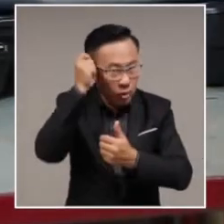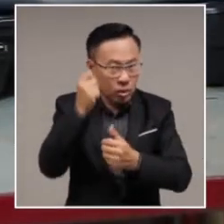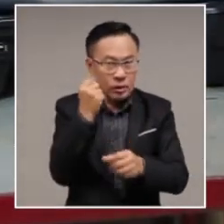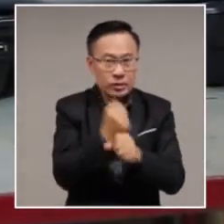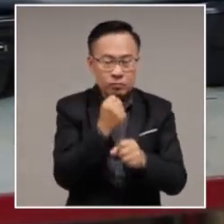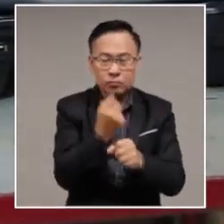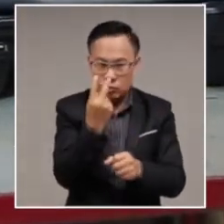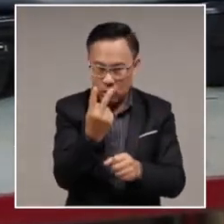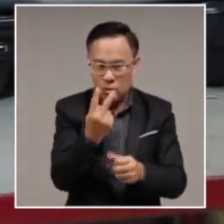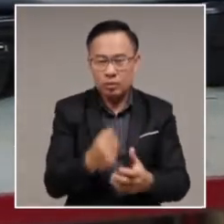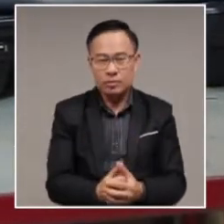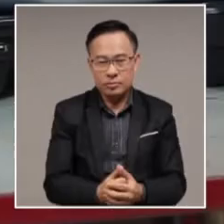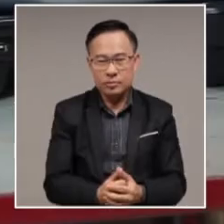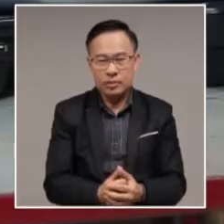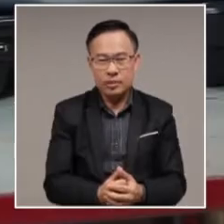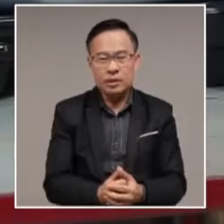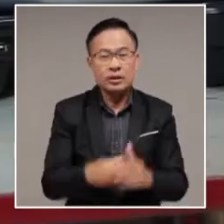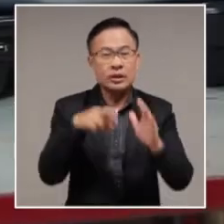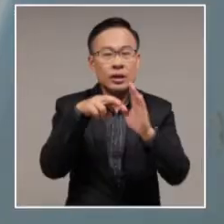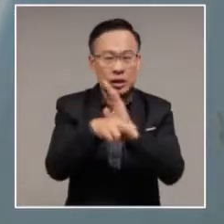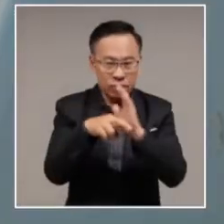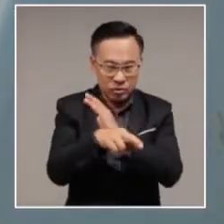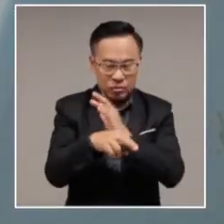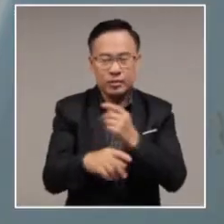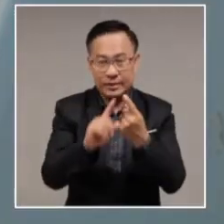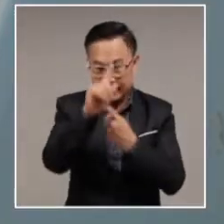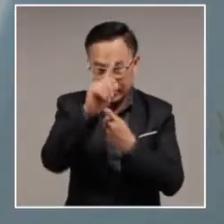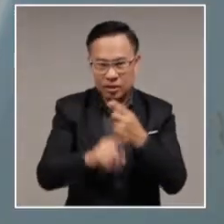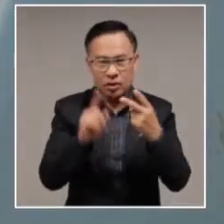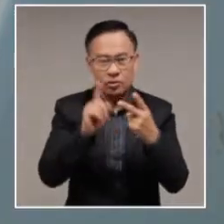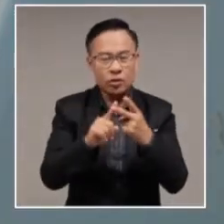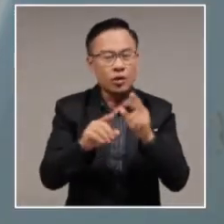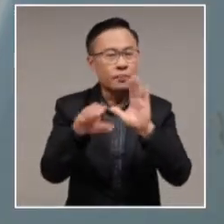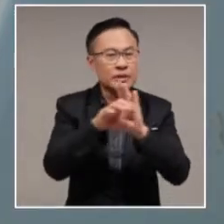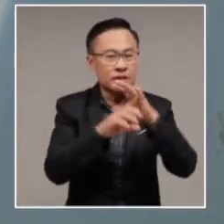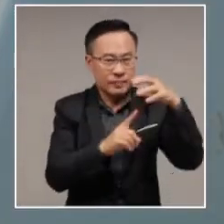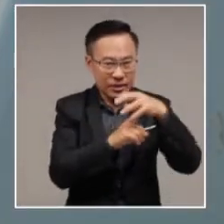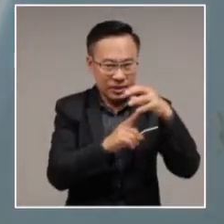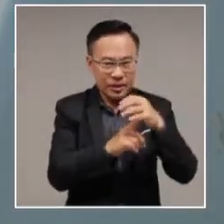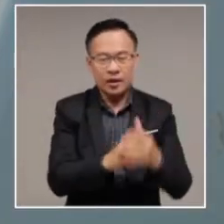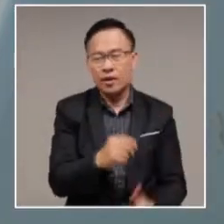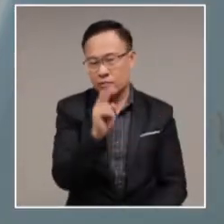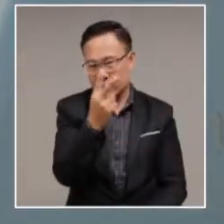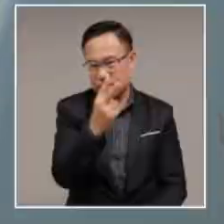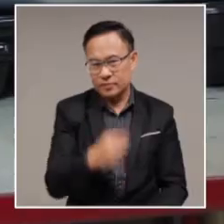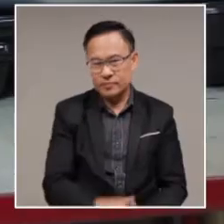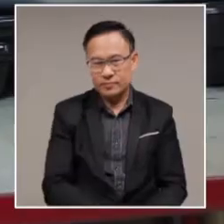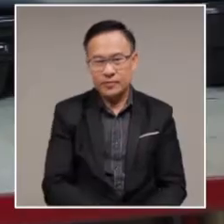าของพี่วานะคะก็ที่ระยองจะเป็นร้านแฮร์เวลแล้วก็ที่บิ๊กซีพัทยากลางเป็นร้านแฮร์เด็กท